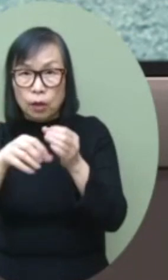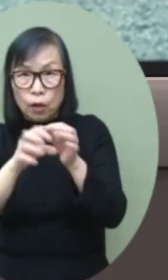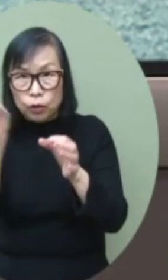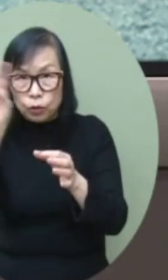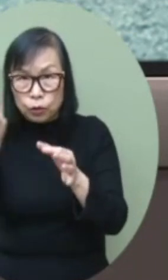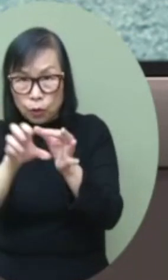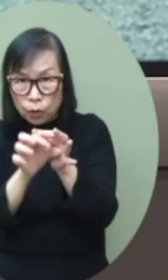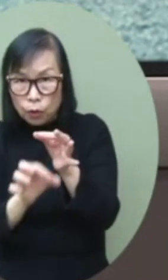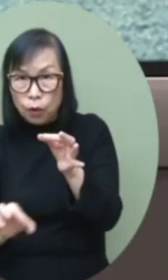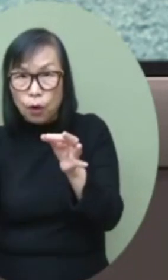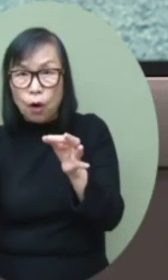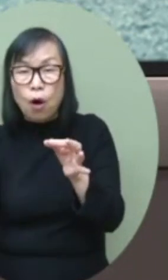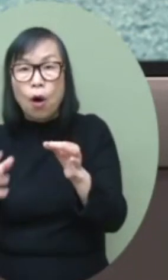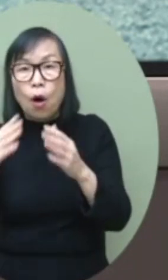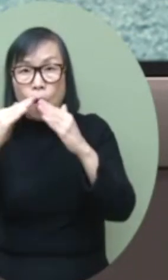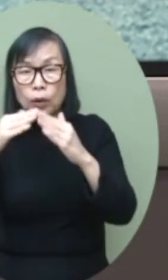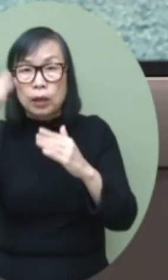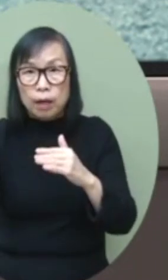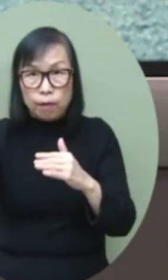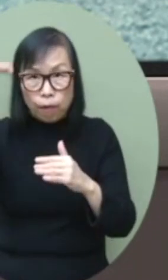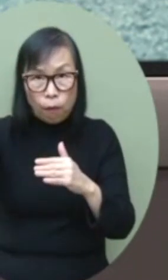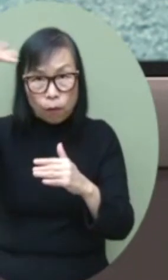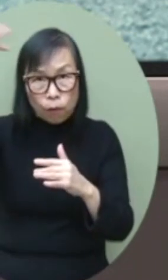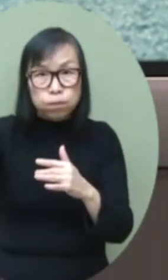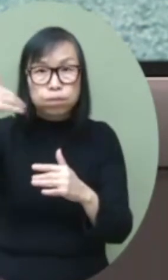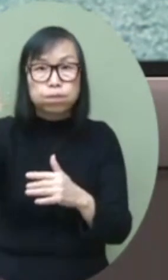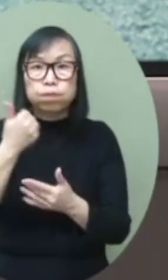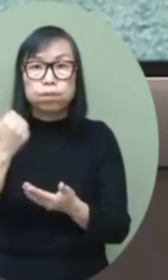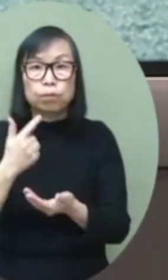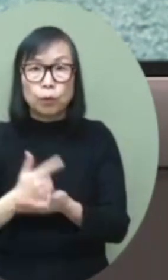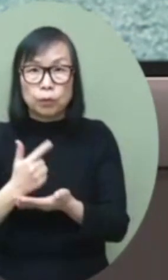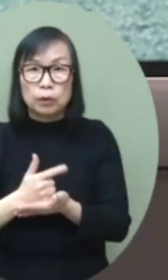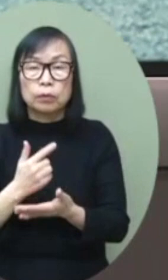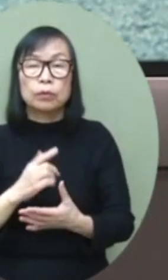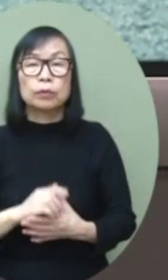個屋企的通風啊，都是很重要的。